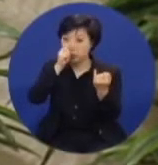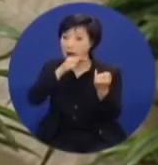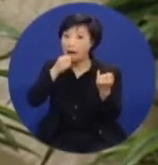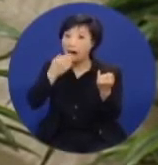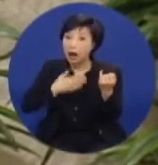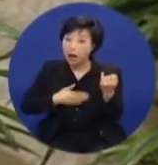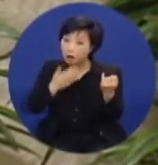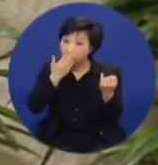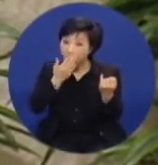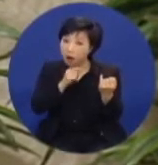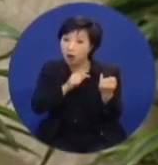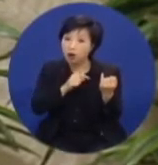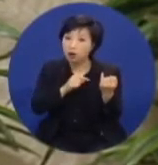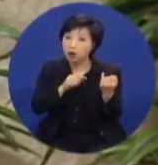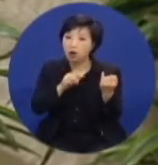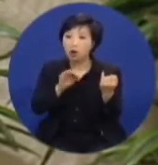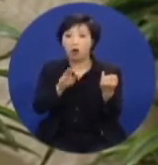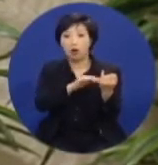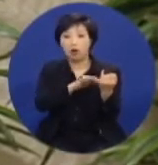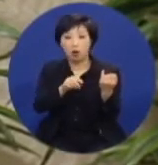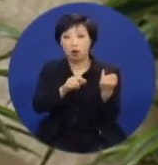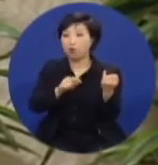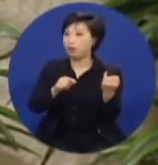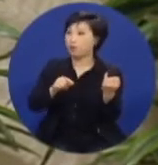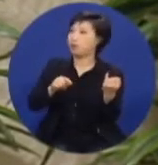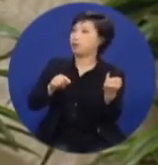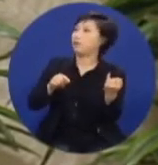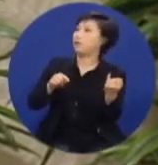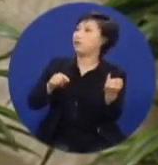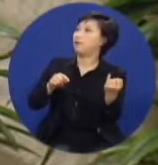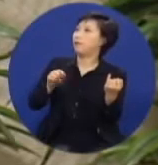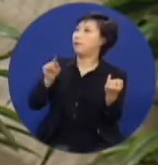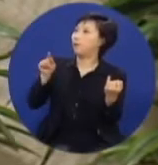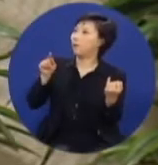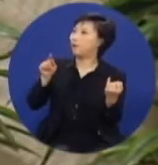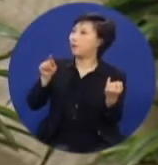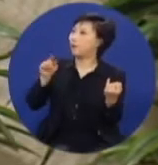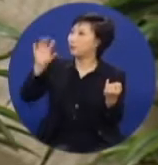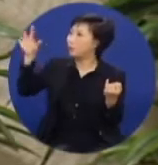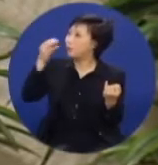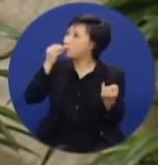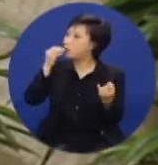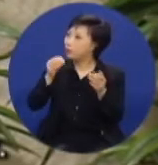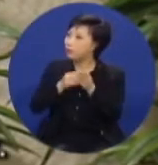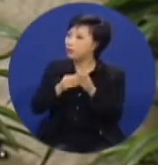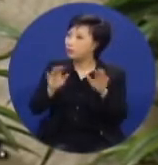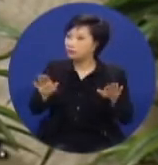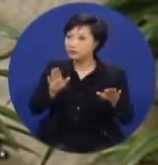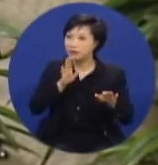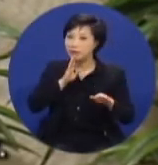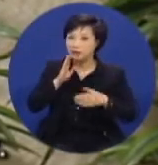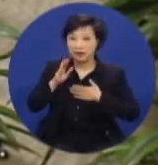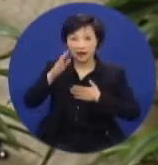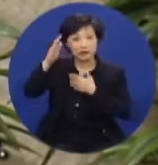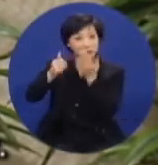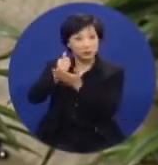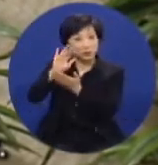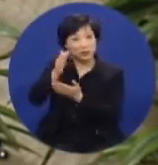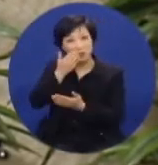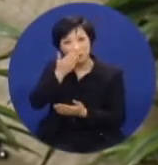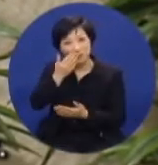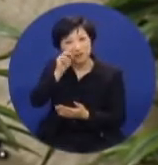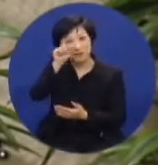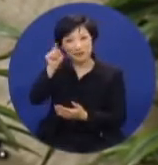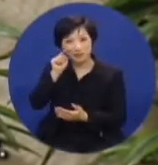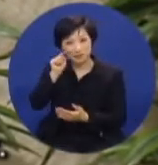된단다 이자 초소 낙과 먹으면 내가 하나님 데 내가 하나님처럼